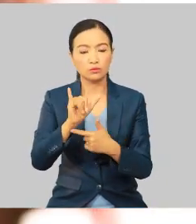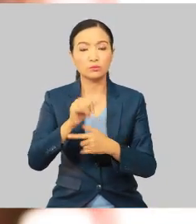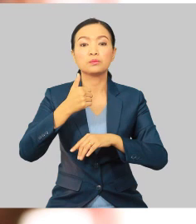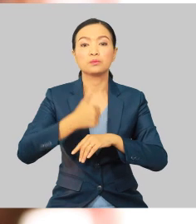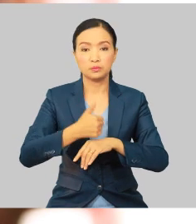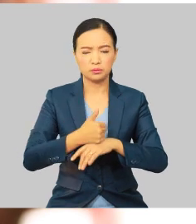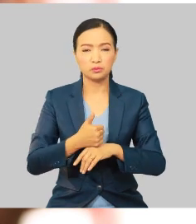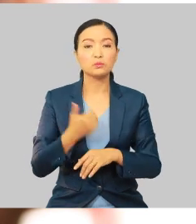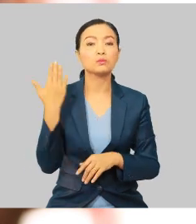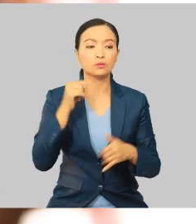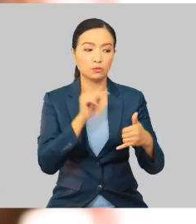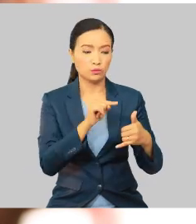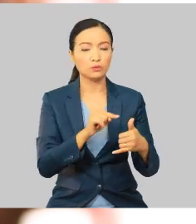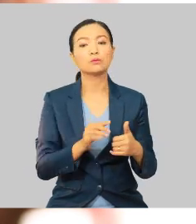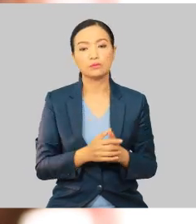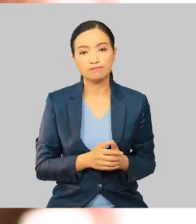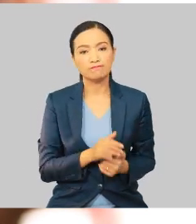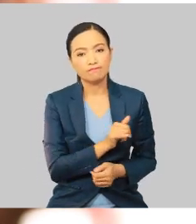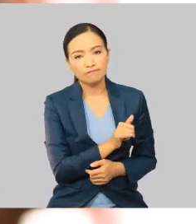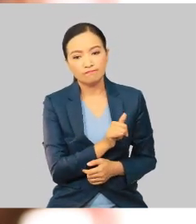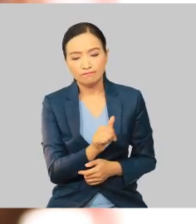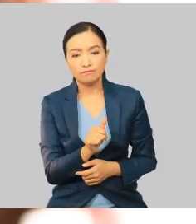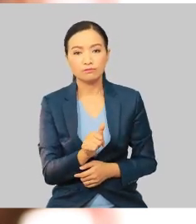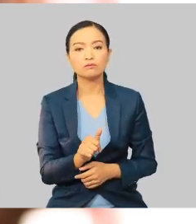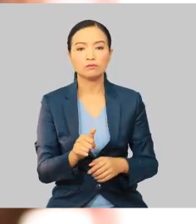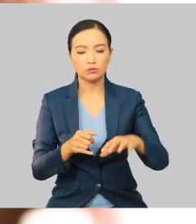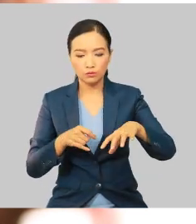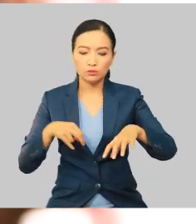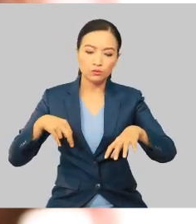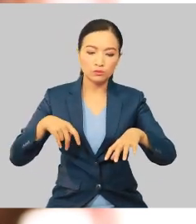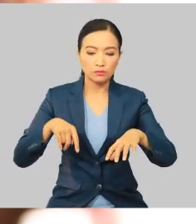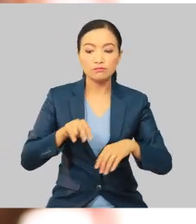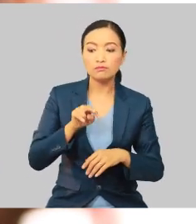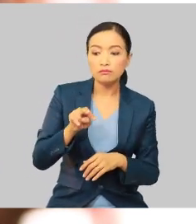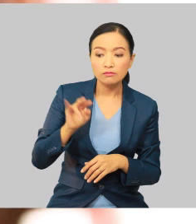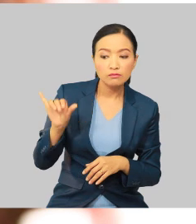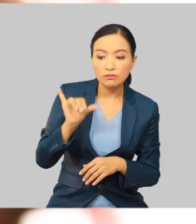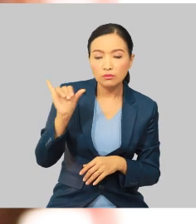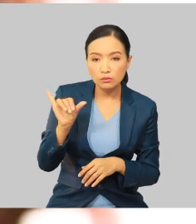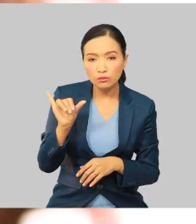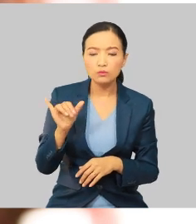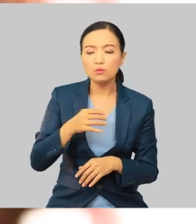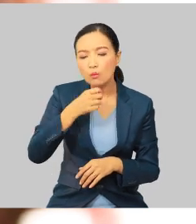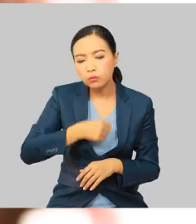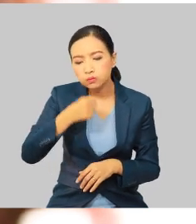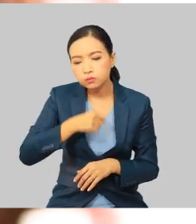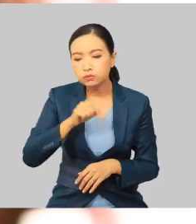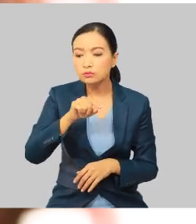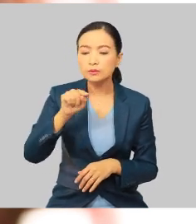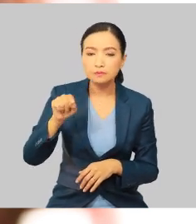ครับ ก็มีอยู่วันหนึ่งหลวงพ่อเดินบริเวณวัดเนี่ยก็มาเห็นญาติโยมผู้เฒ่